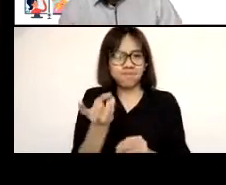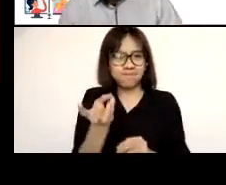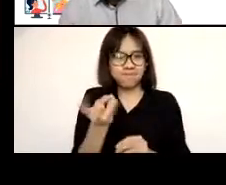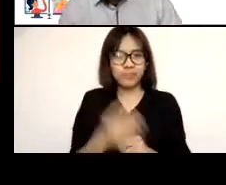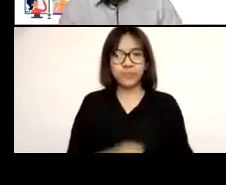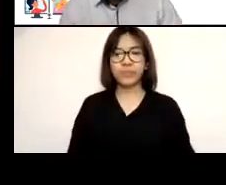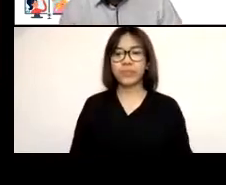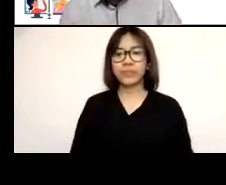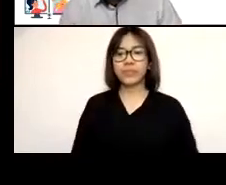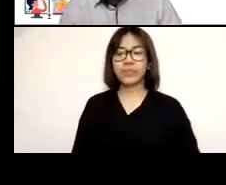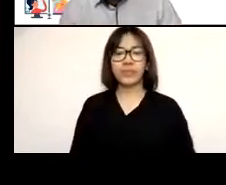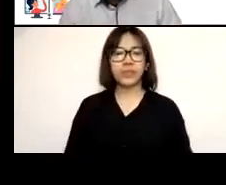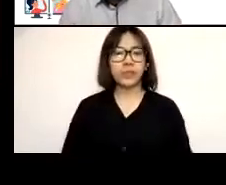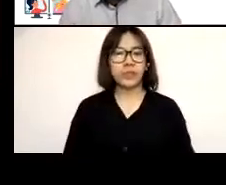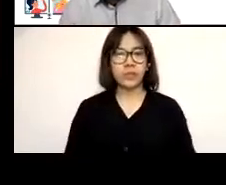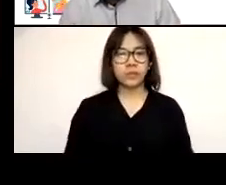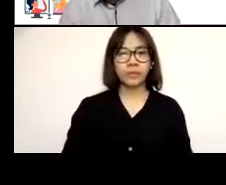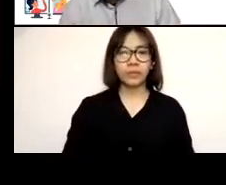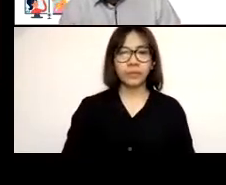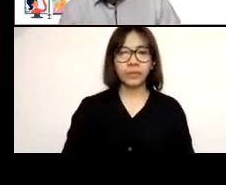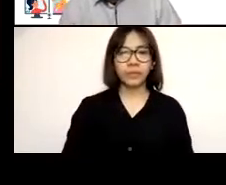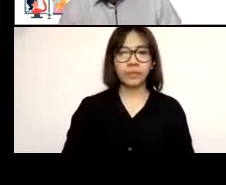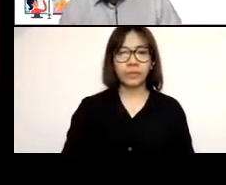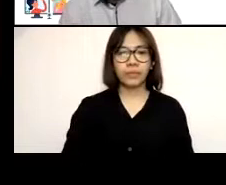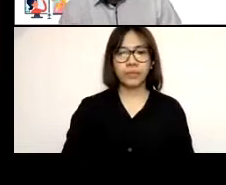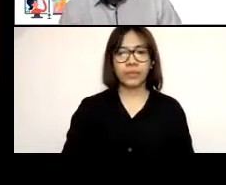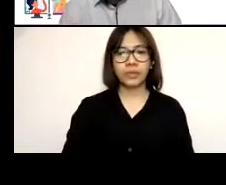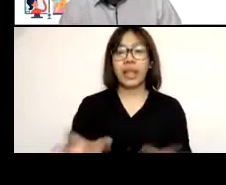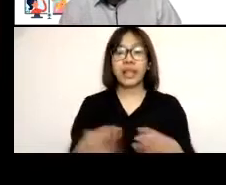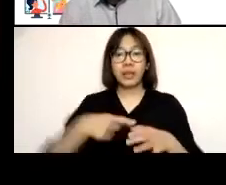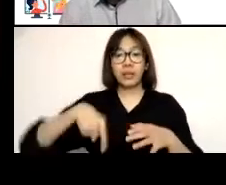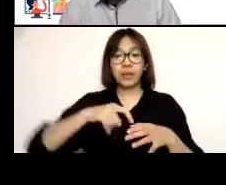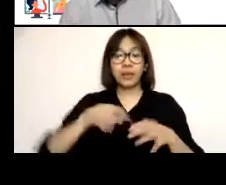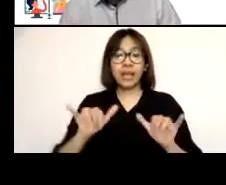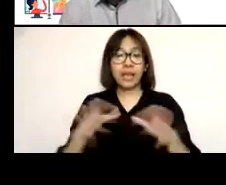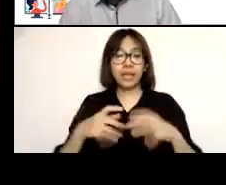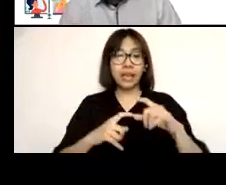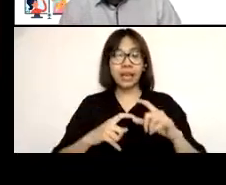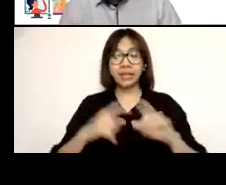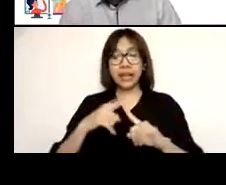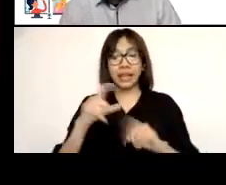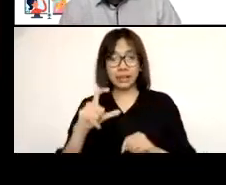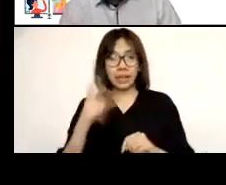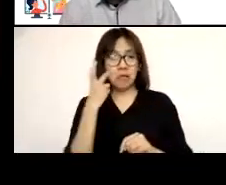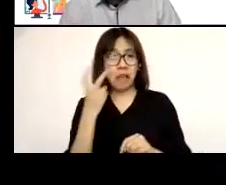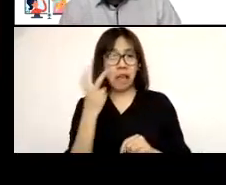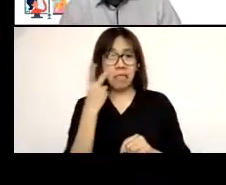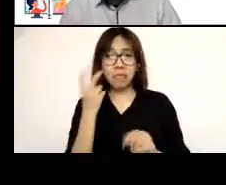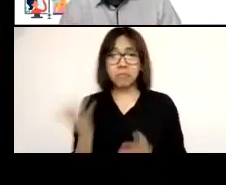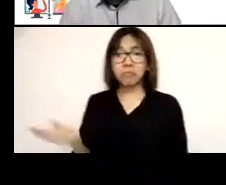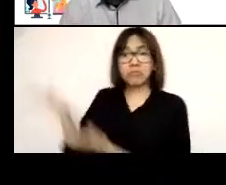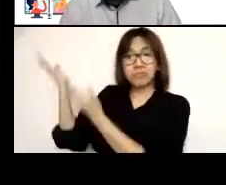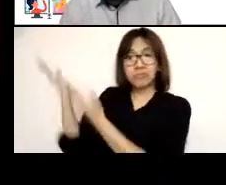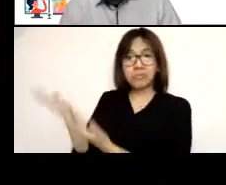Dan hasil studi dari Global Save the Children menunjukkan bahwa 74% keluarga